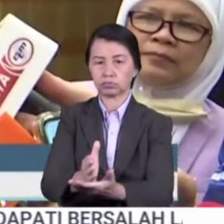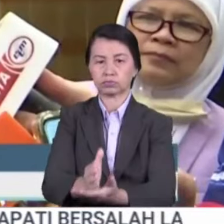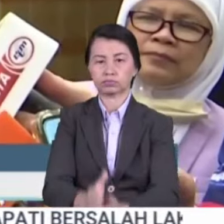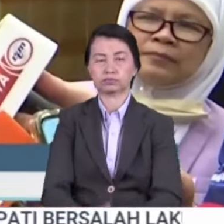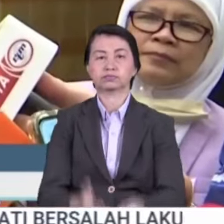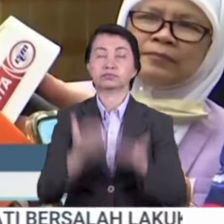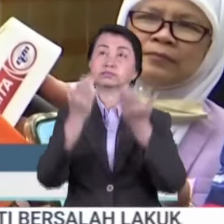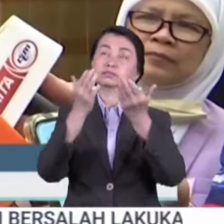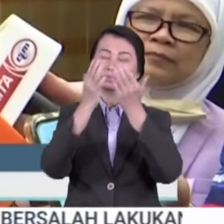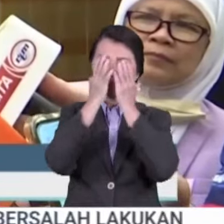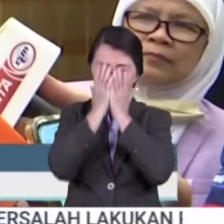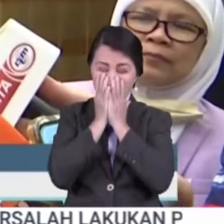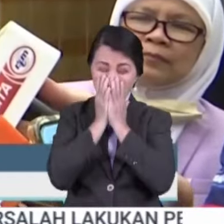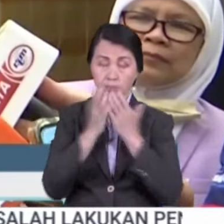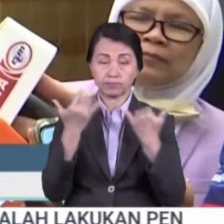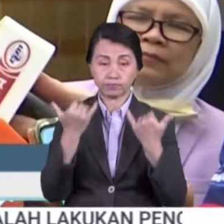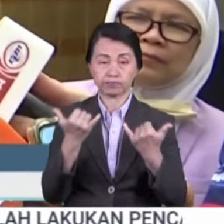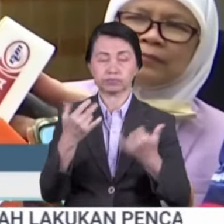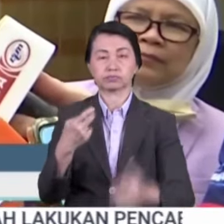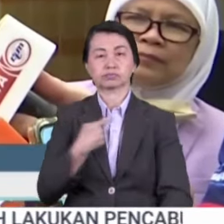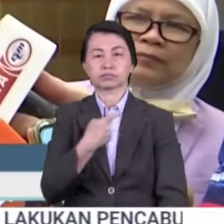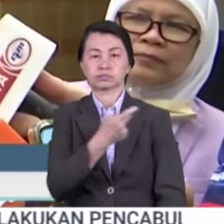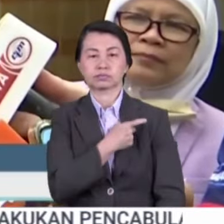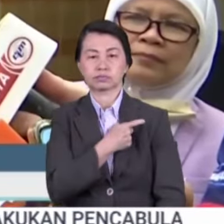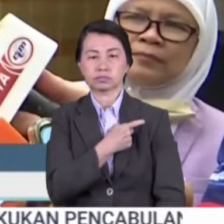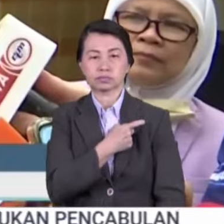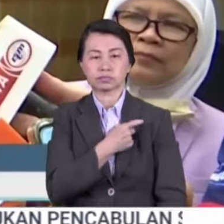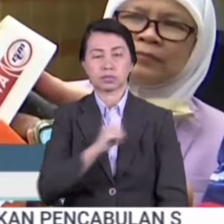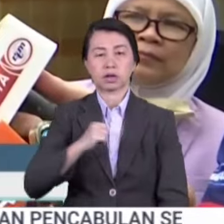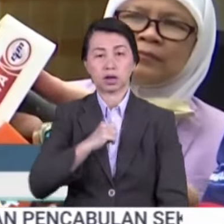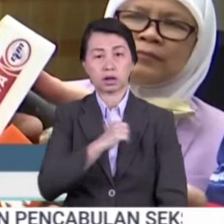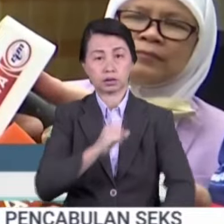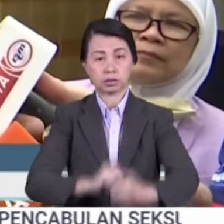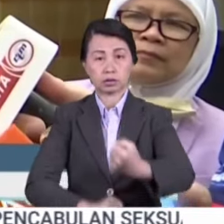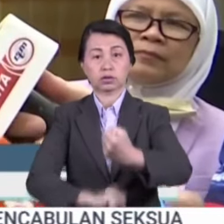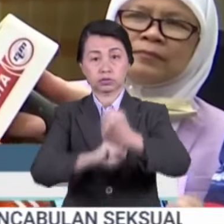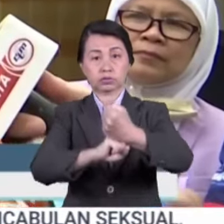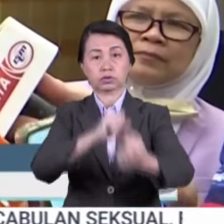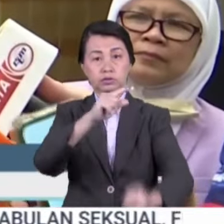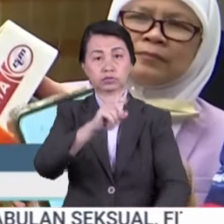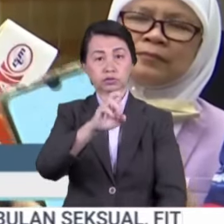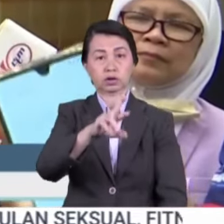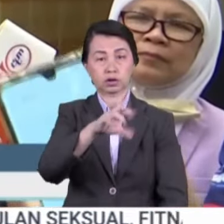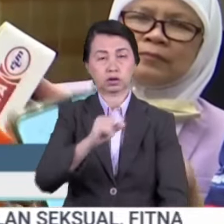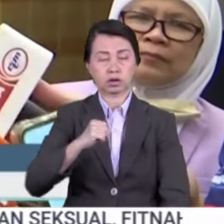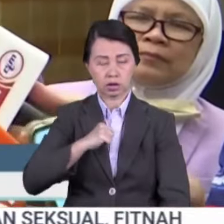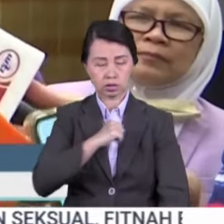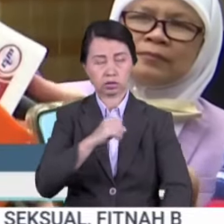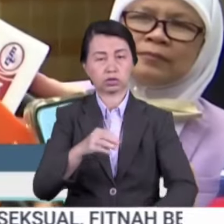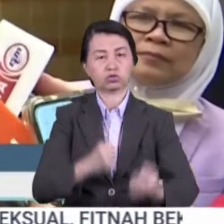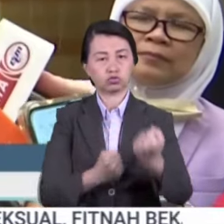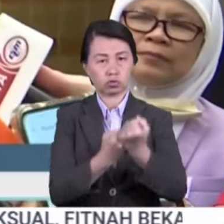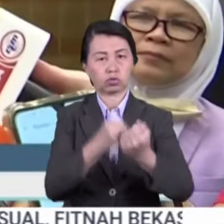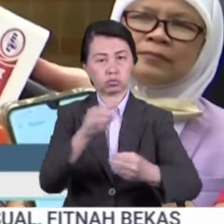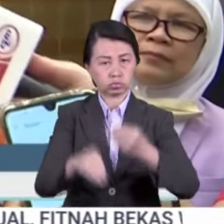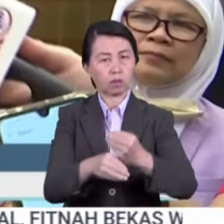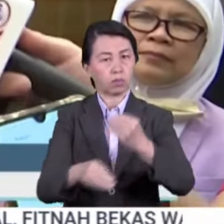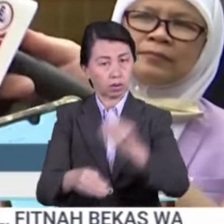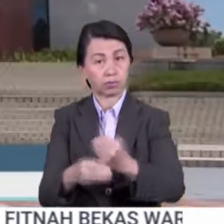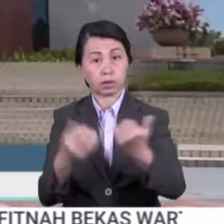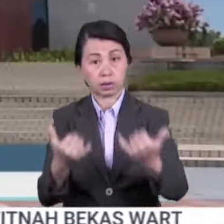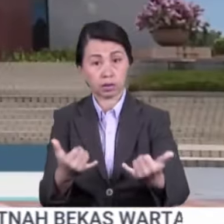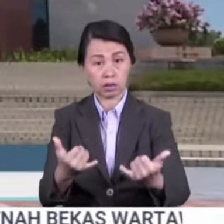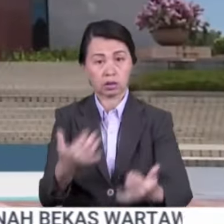Alhamdulillah pada ketika ini kita ahli yang menyokong kepimpinan negeri semakin bertambah. Saya rasa